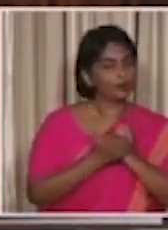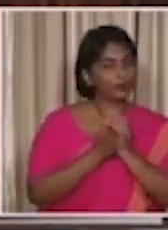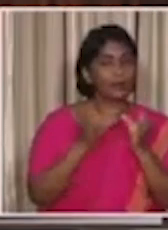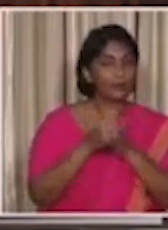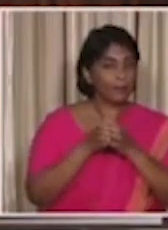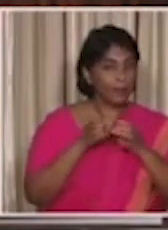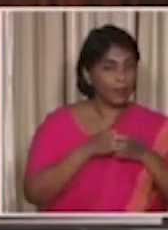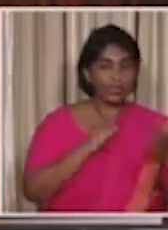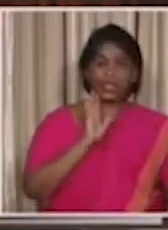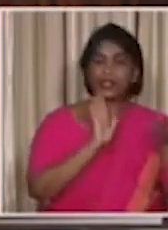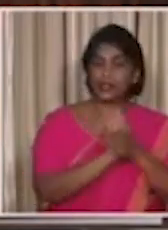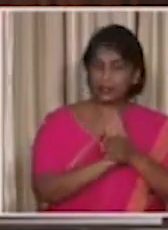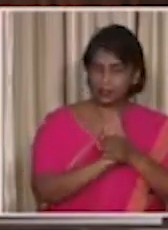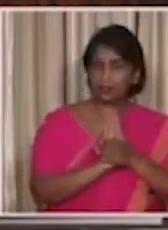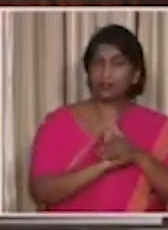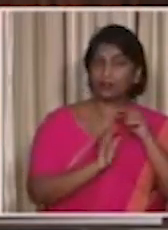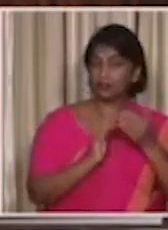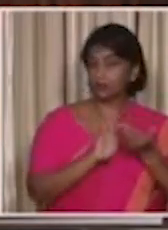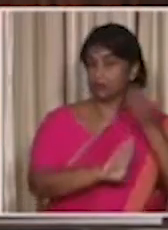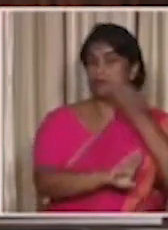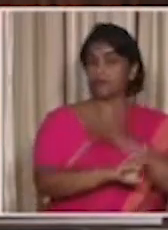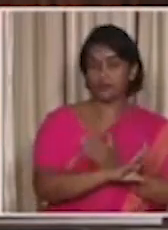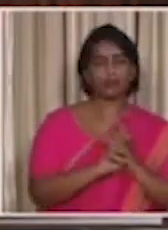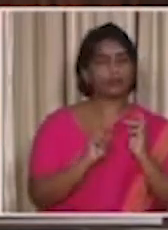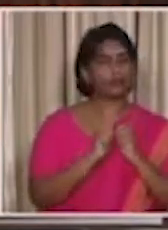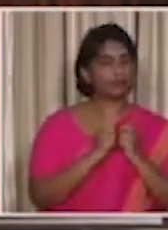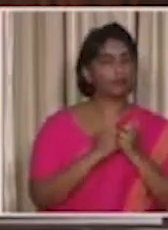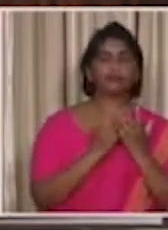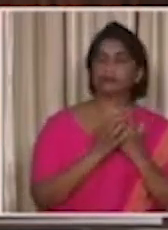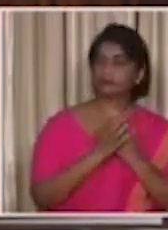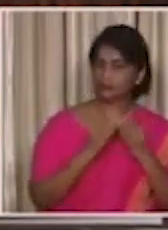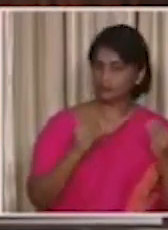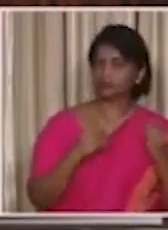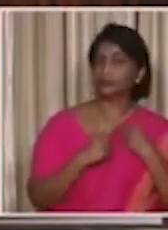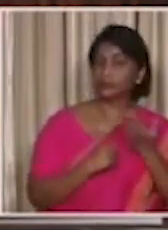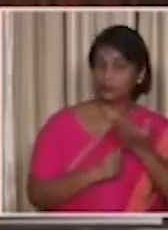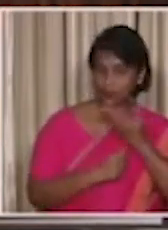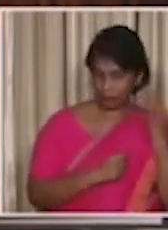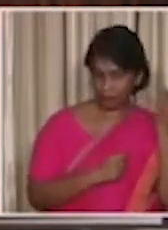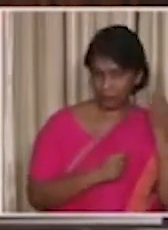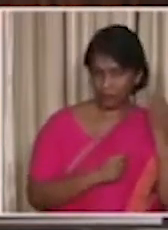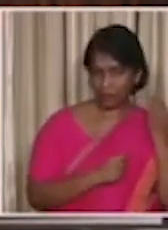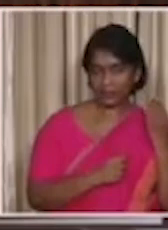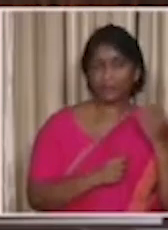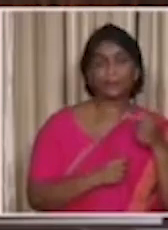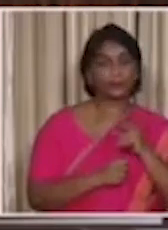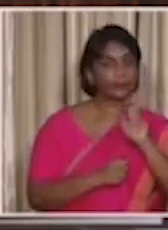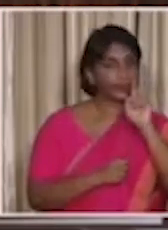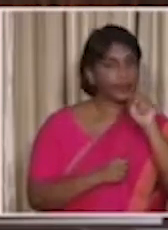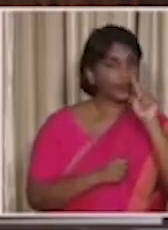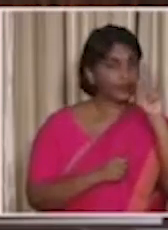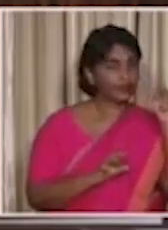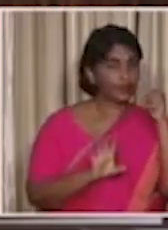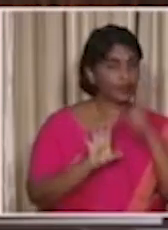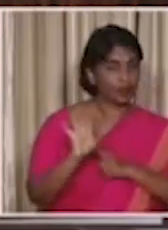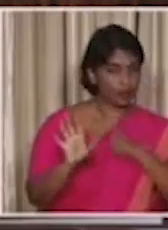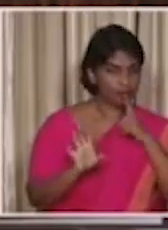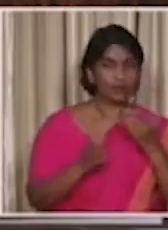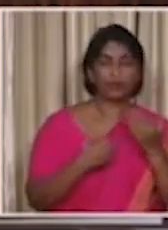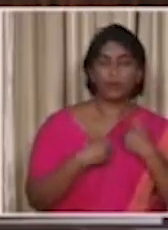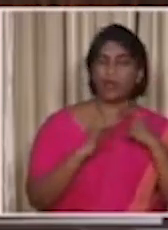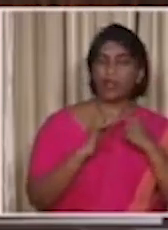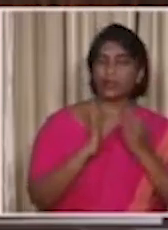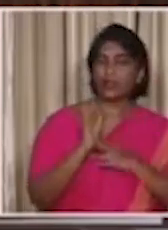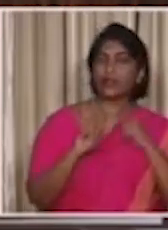එකතු වුණා නම් ඊටත් කලින් මේ අර්බුදය ගොඩේන්ට අවකාශ සැලසෙනවා. 2020 වසරේ අපි